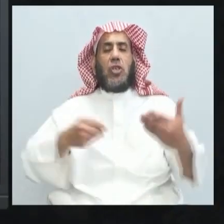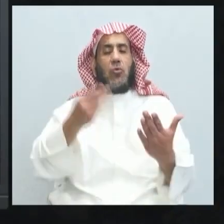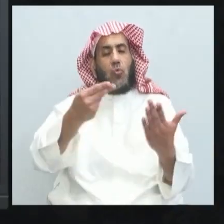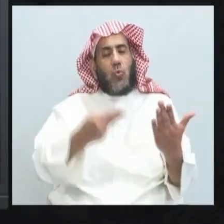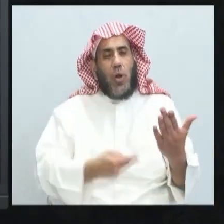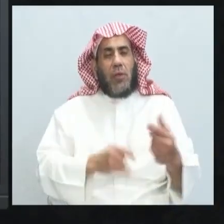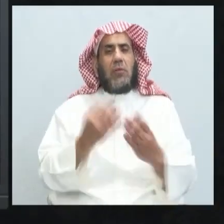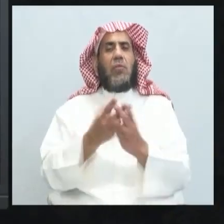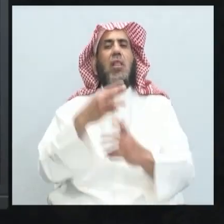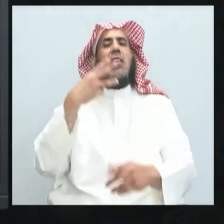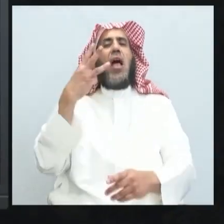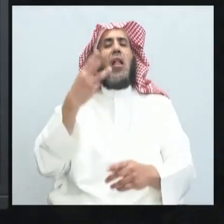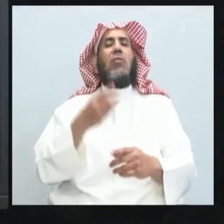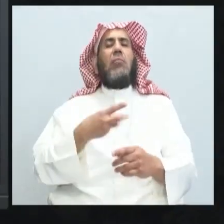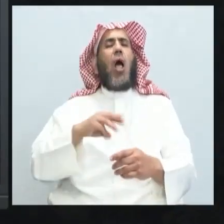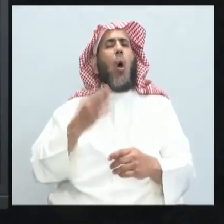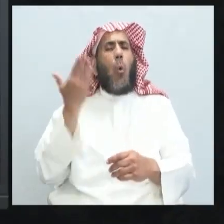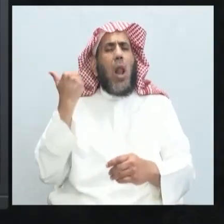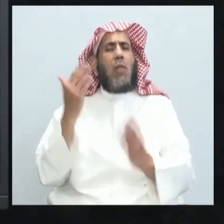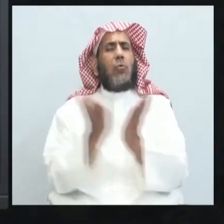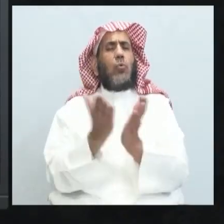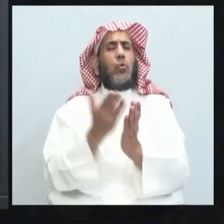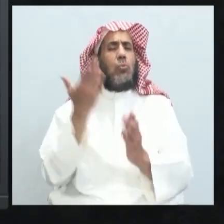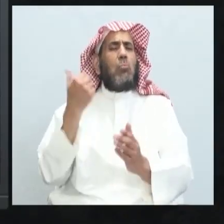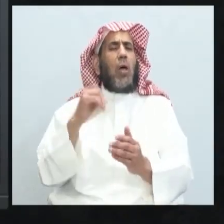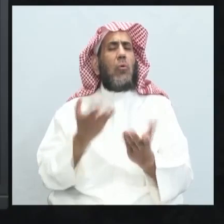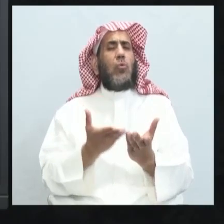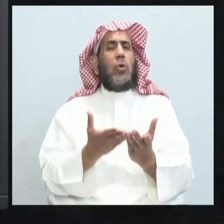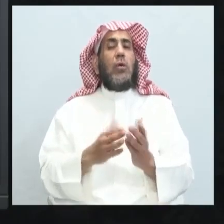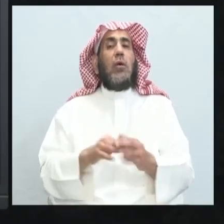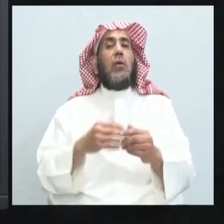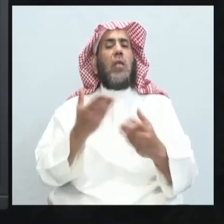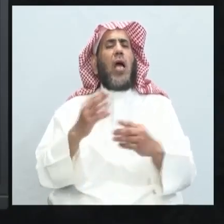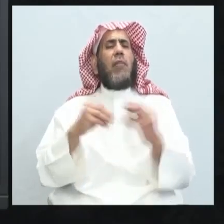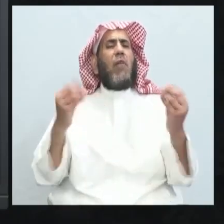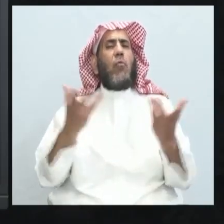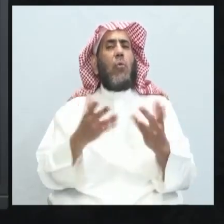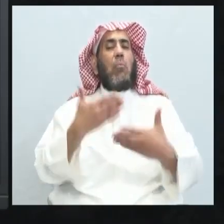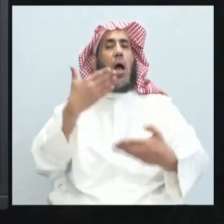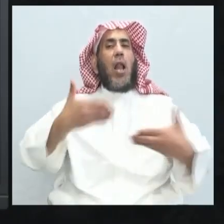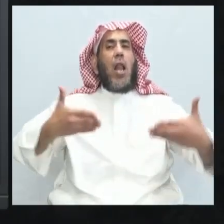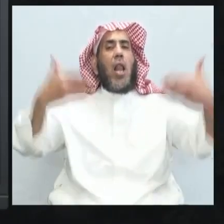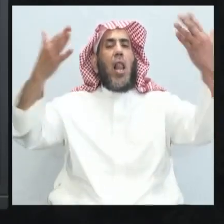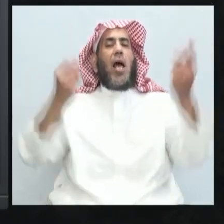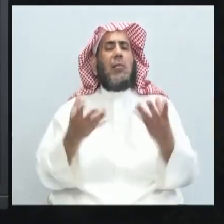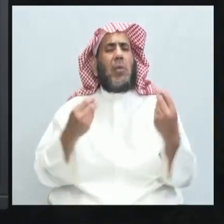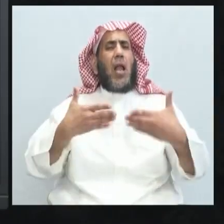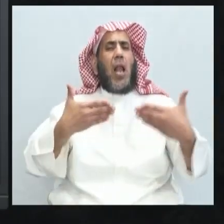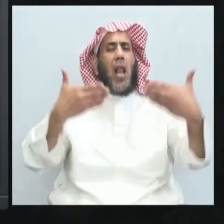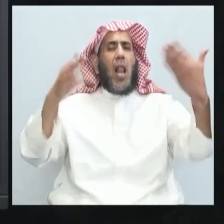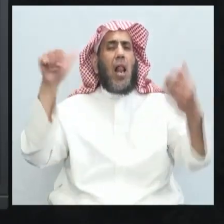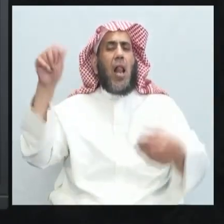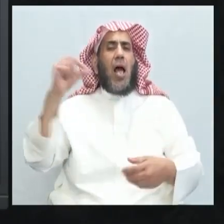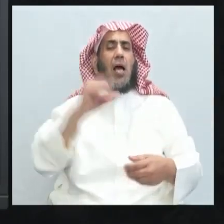كنا قد تحدثنا في الدروس الماضيه وبدانا بالحديث عن الادب تعريف الادب ثم اخذنا الادب لغه